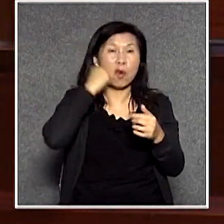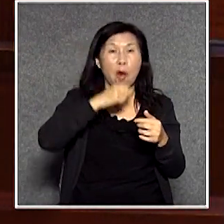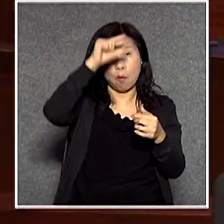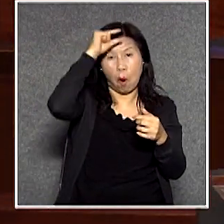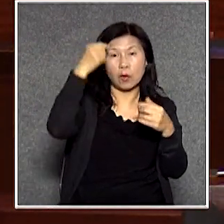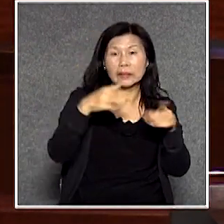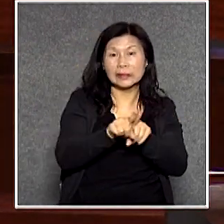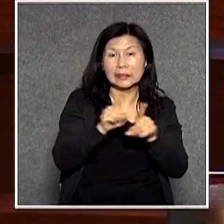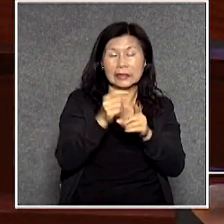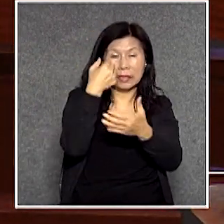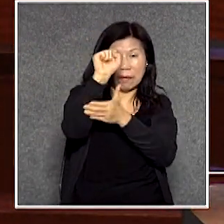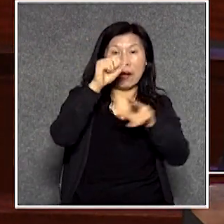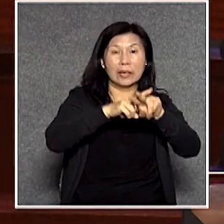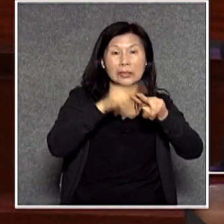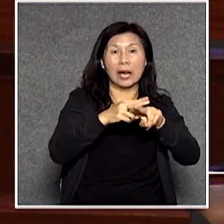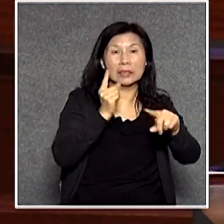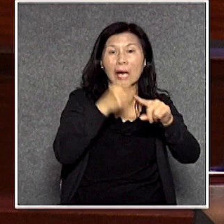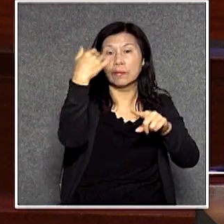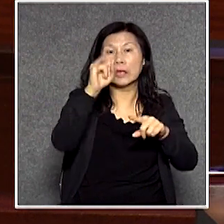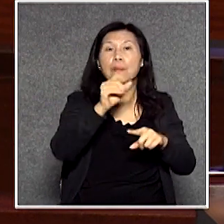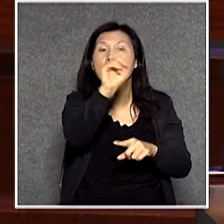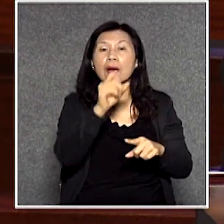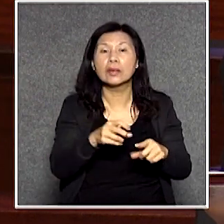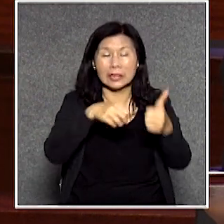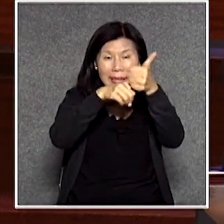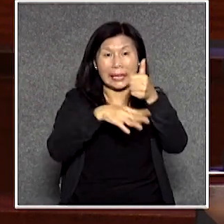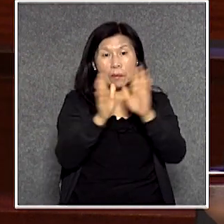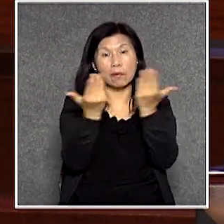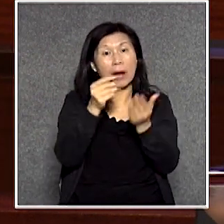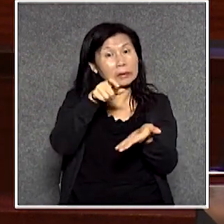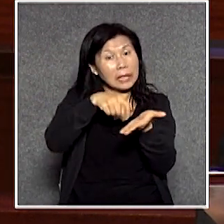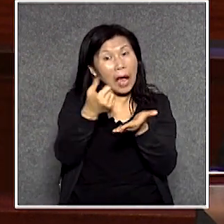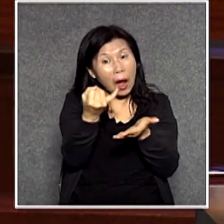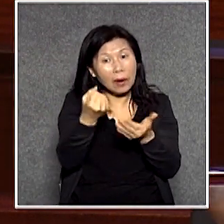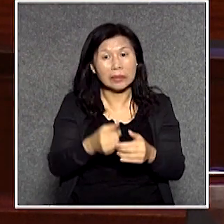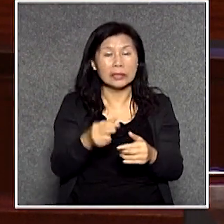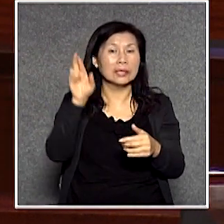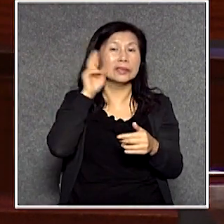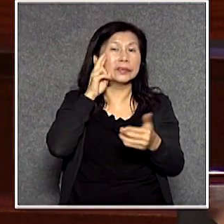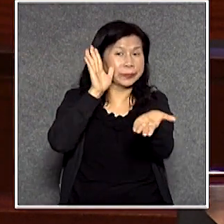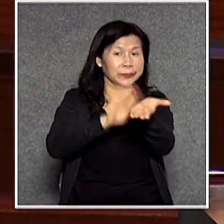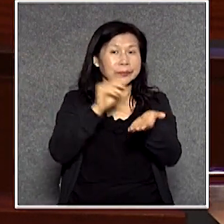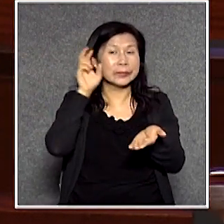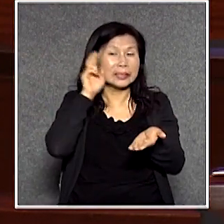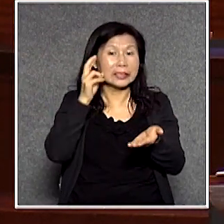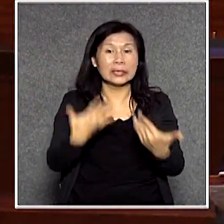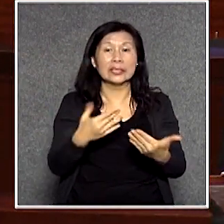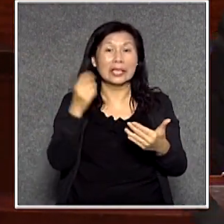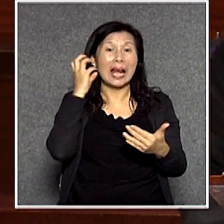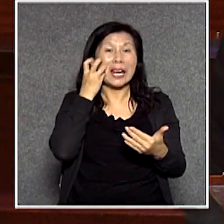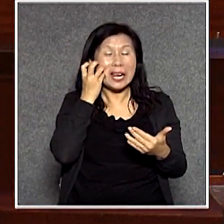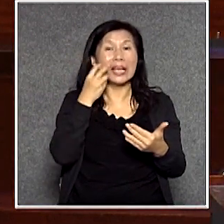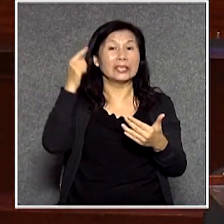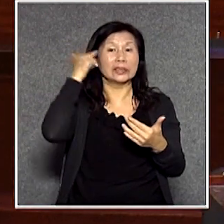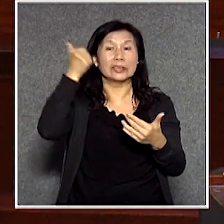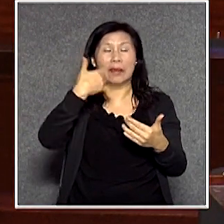咪？反共嘅唔得，邊個話反共唔得啊？基本法寫咗啊，一白痴嚟嘅，年齡與智慧全反，俾翻屋